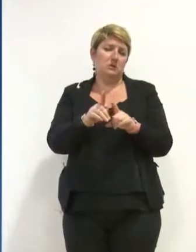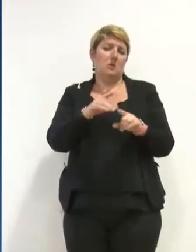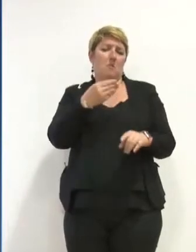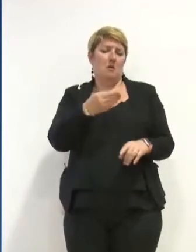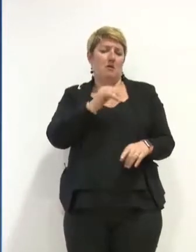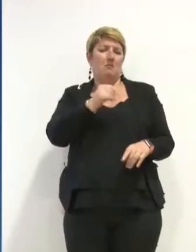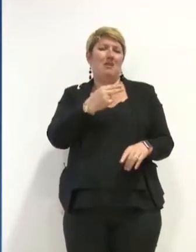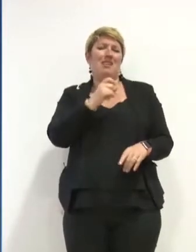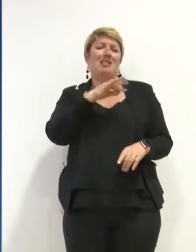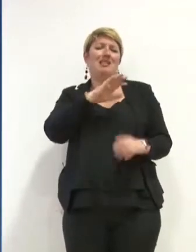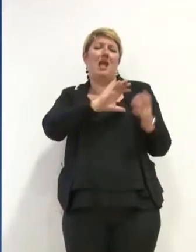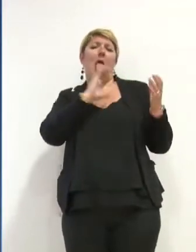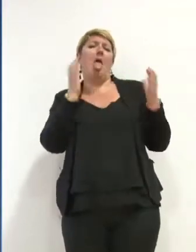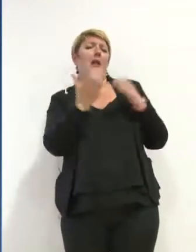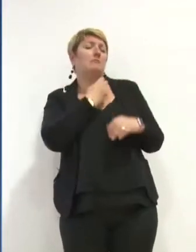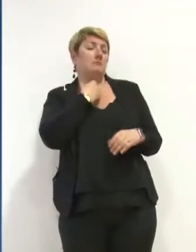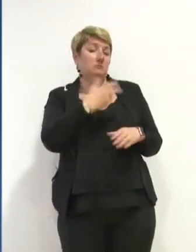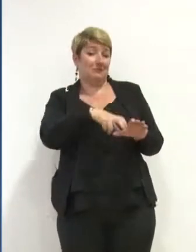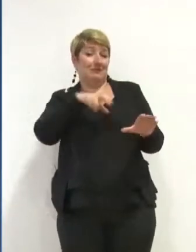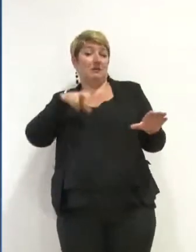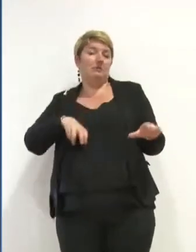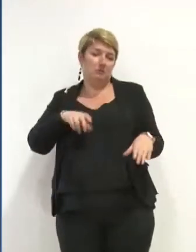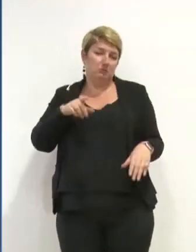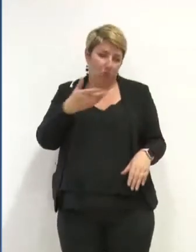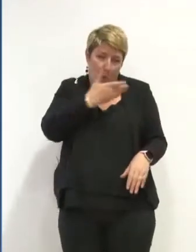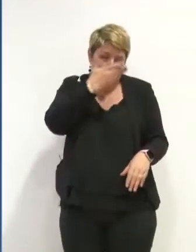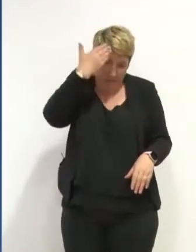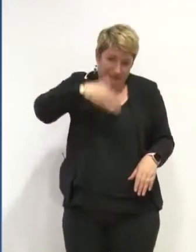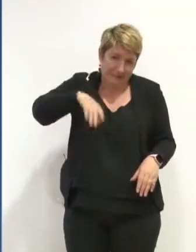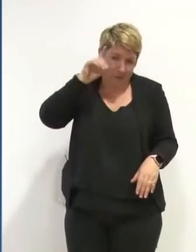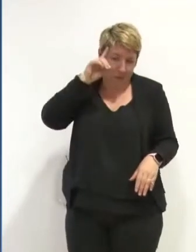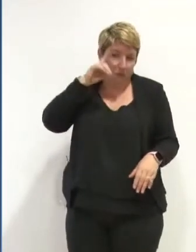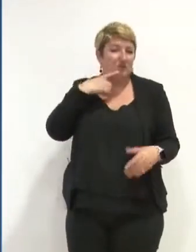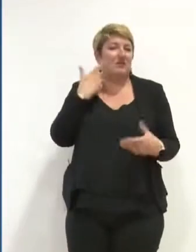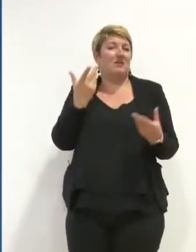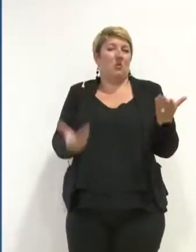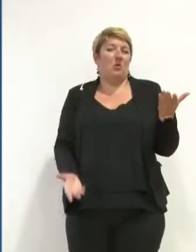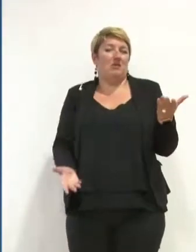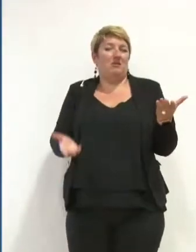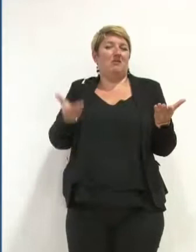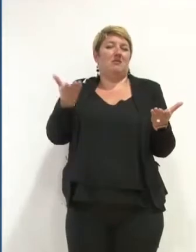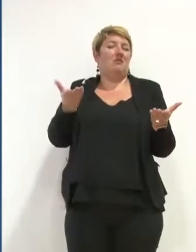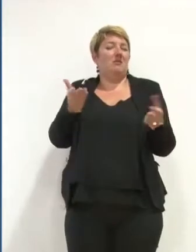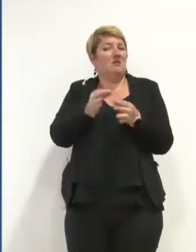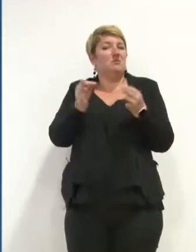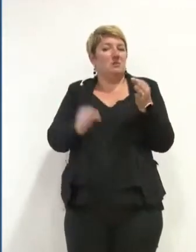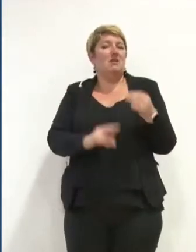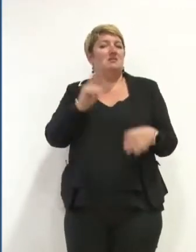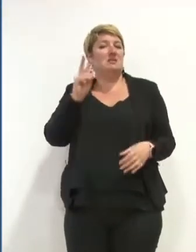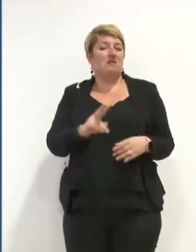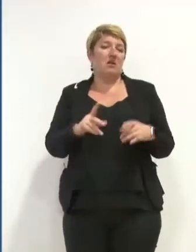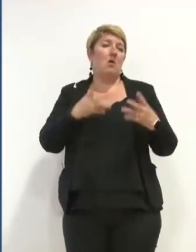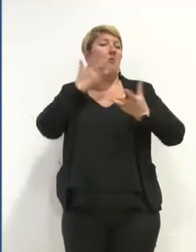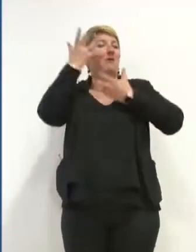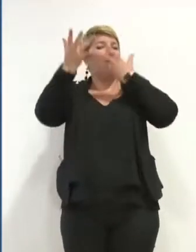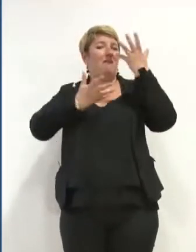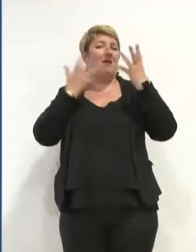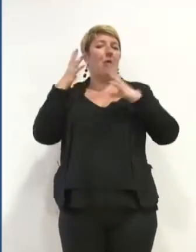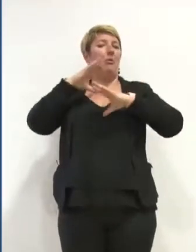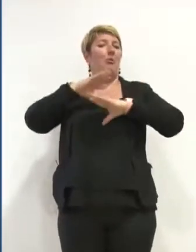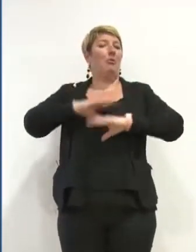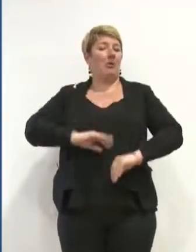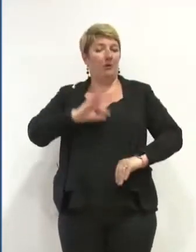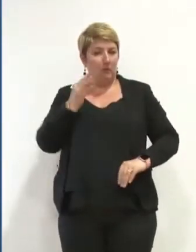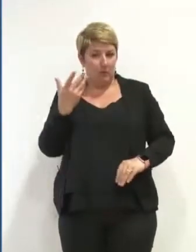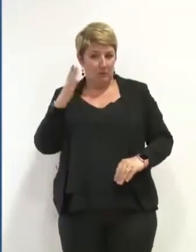pour les raisons que l'on sait, contribue à l'amélioration conjoncturelle des équilibres et un discours qui se veut rassurant. Mais vendre le